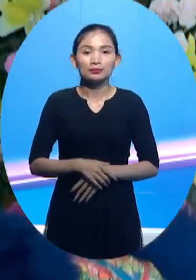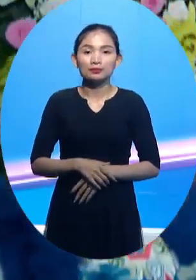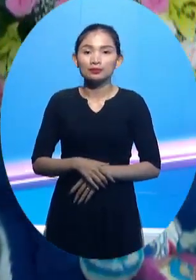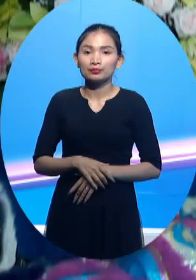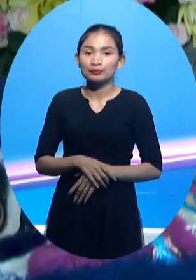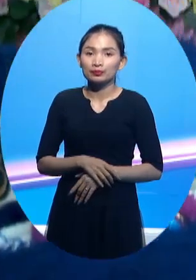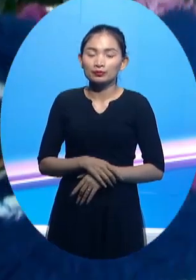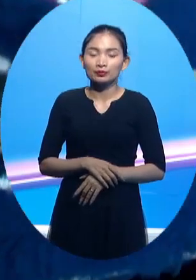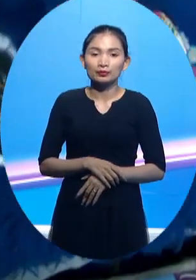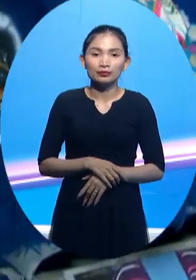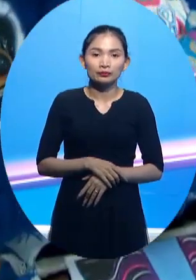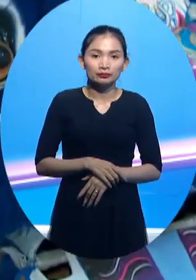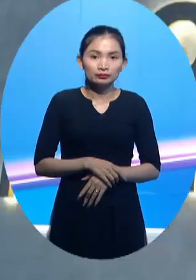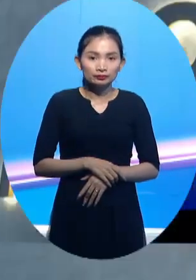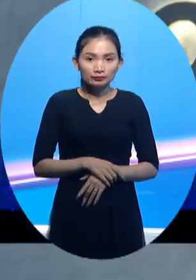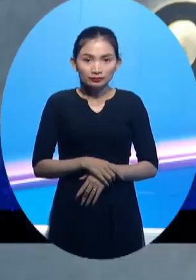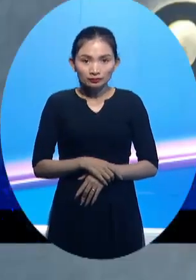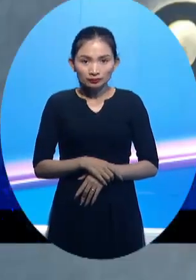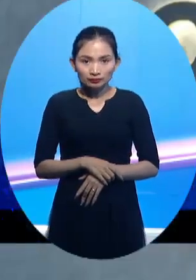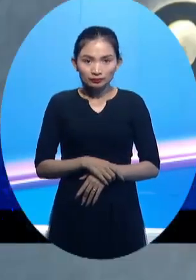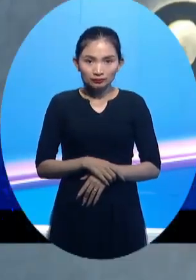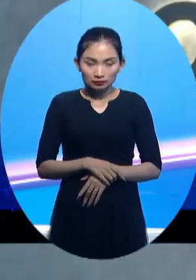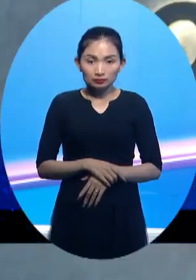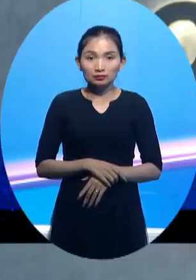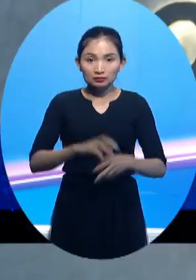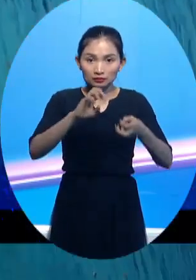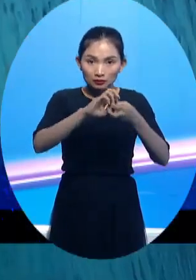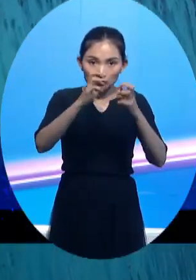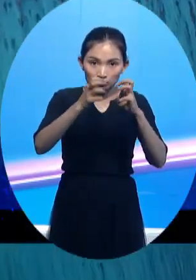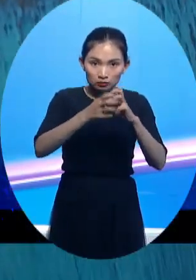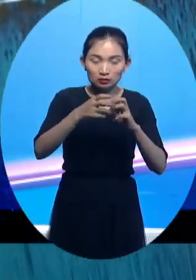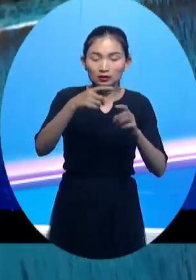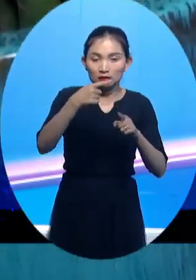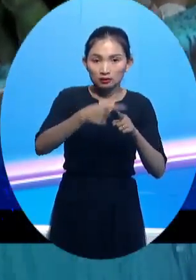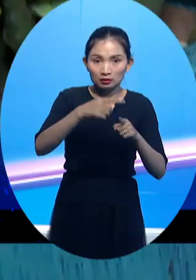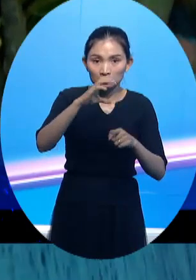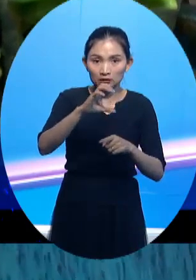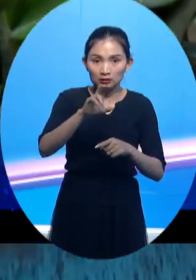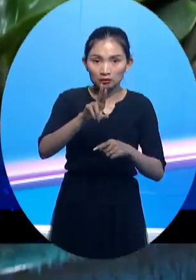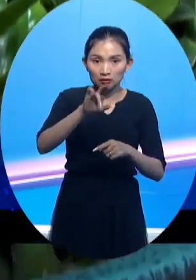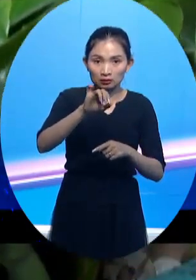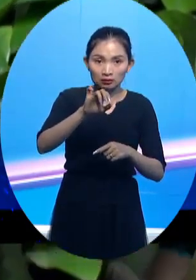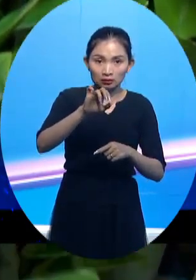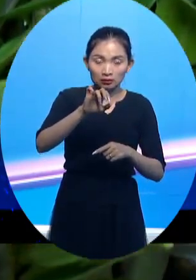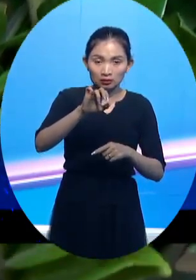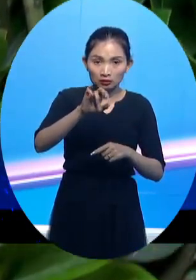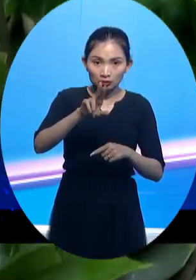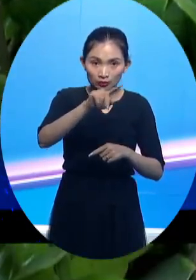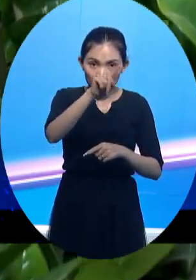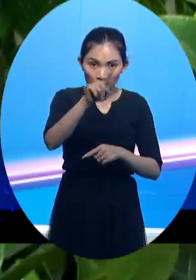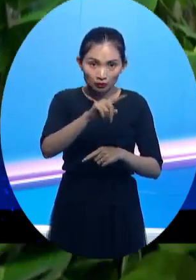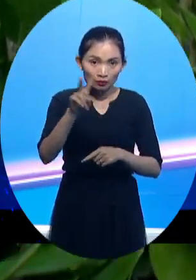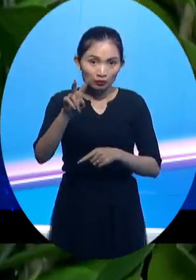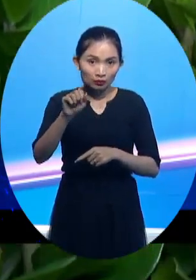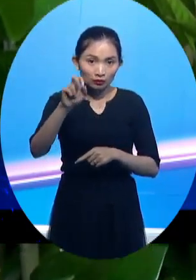2021-2030 sau 5 năm xác lập vì thế tại thị trường Hà Nội trong những ngày đầu năm mới thương hiệu C Vân Long đã chính thức được ra mắt tại thành phố Hồ